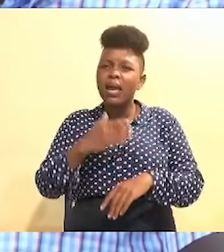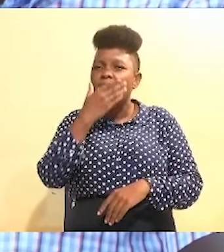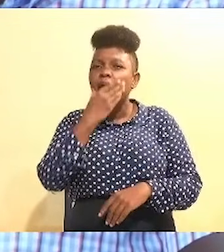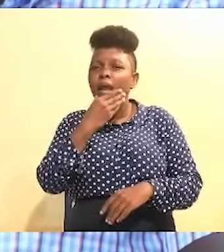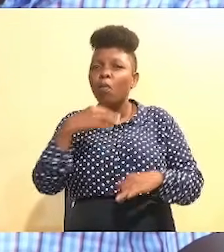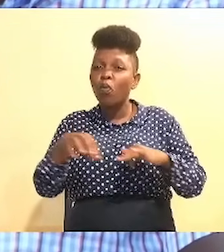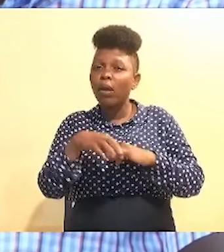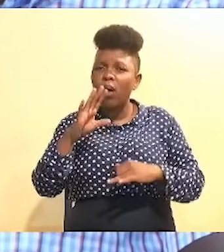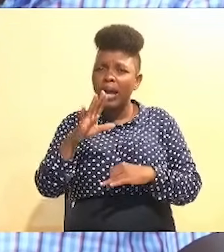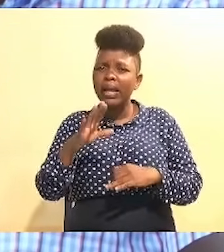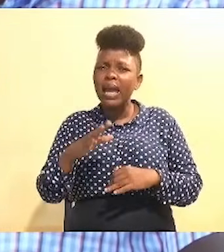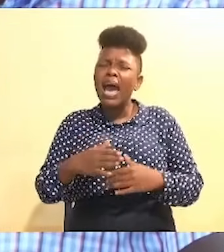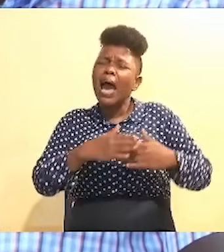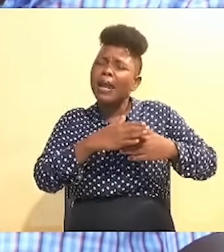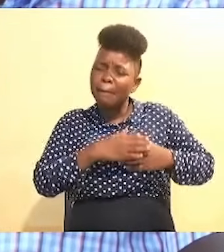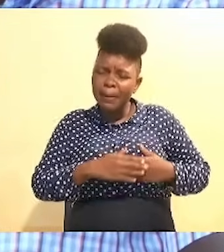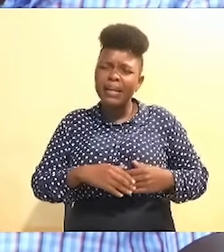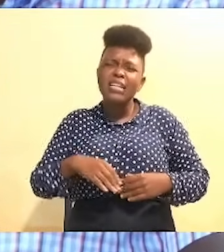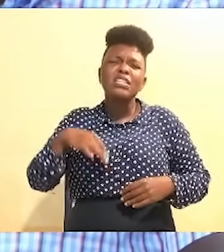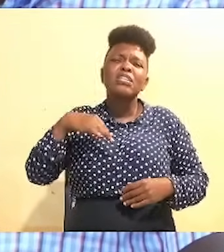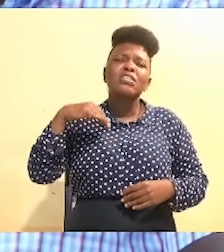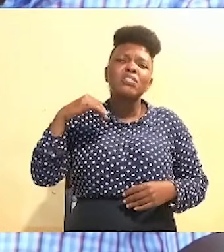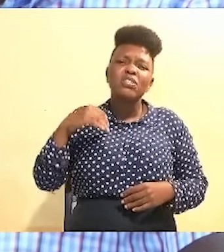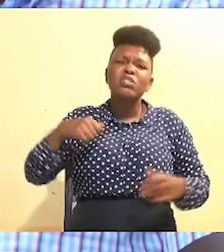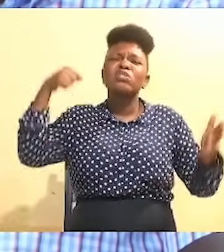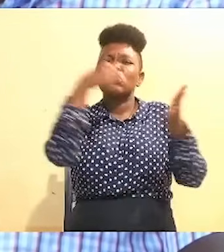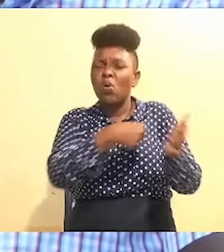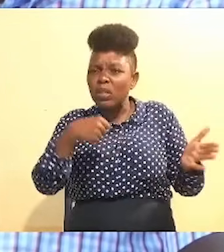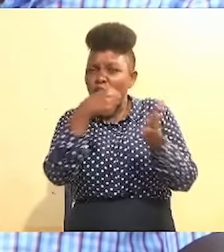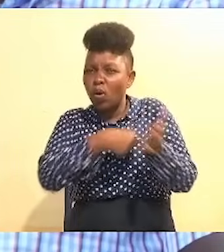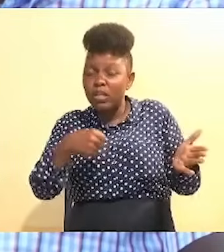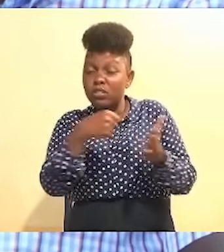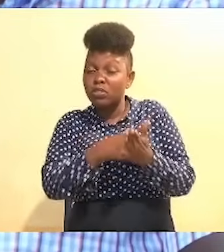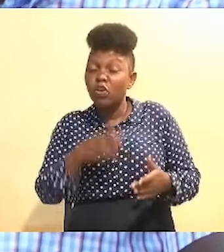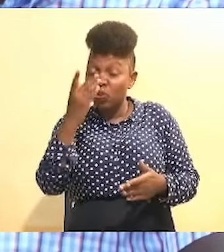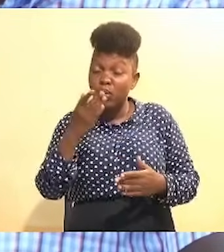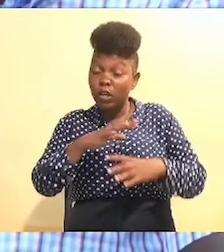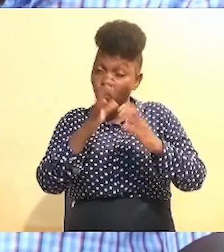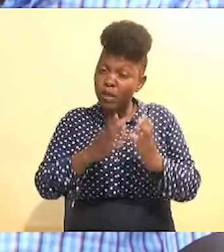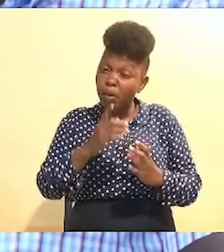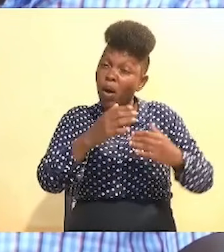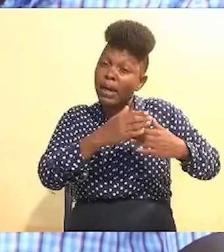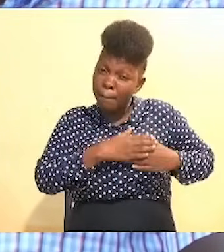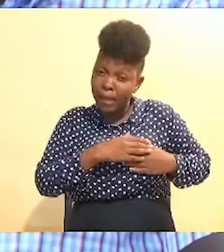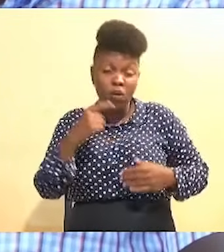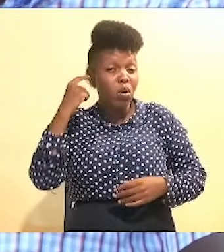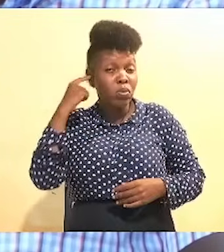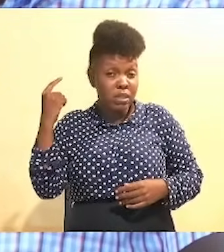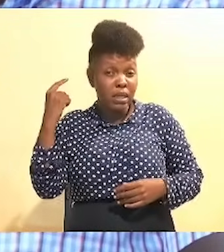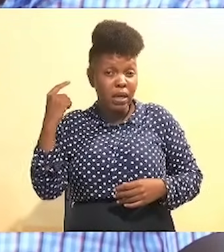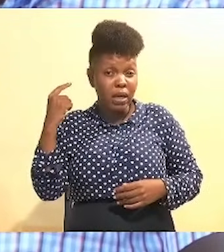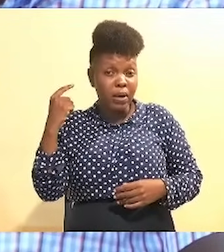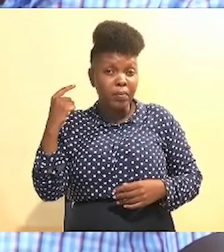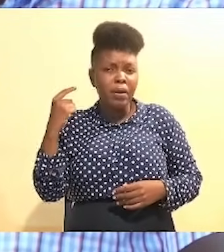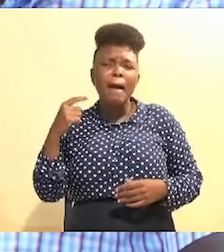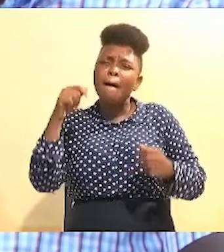mpige story. Yeye ni lile kundi la wale ambao wanapenda kwa kusikia. Kwa hiyo kuna saa ni kweli una stress,